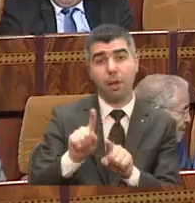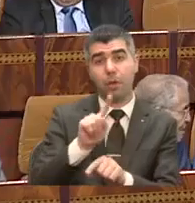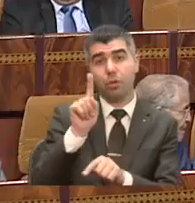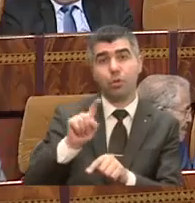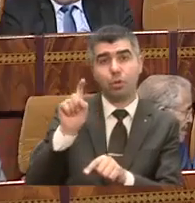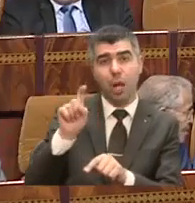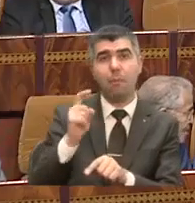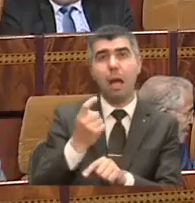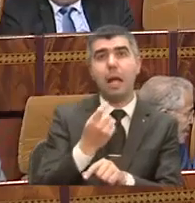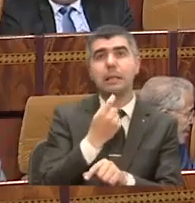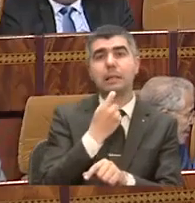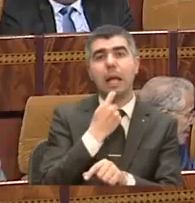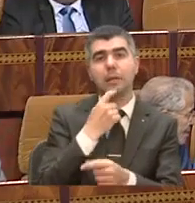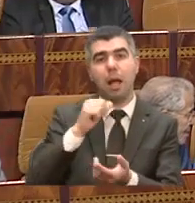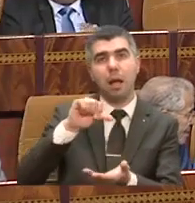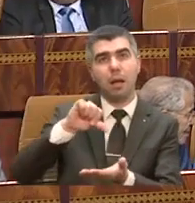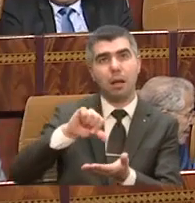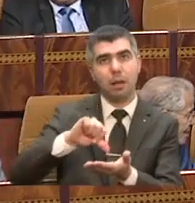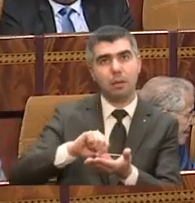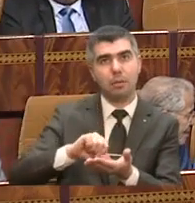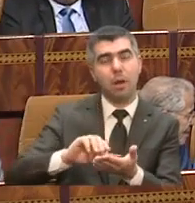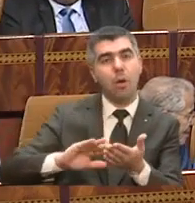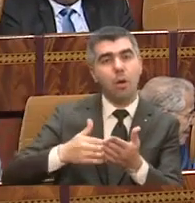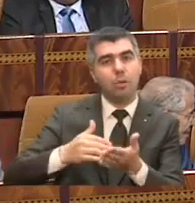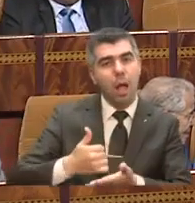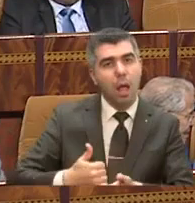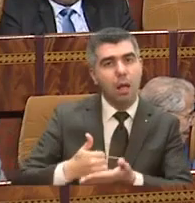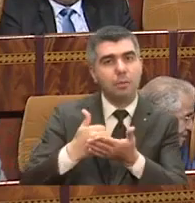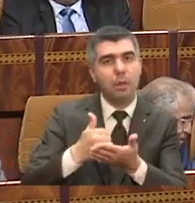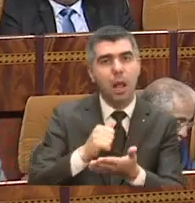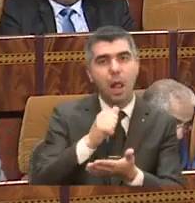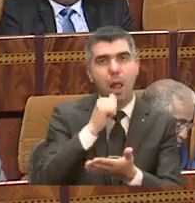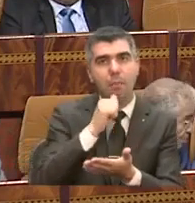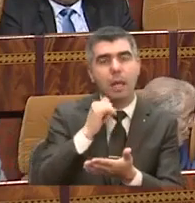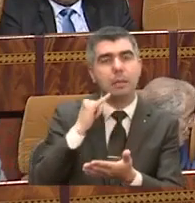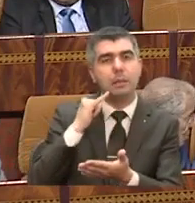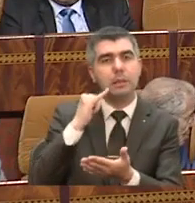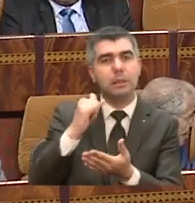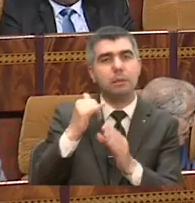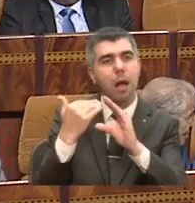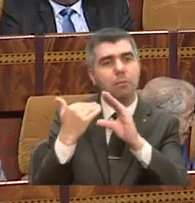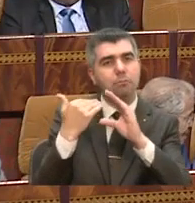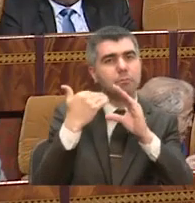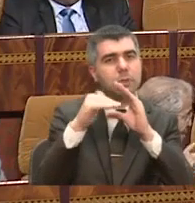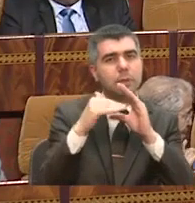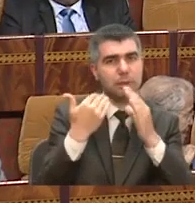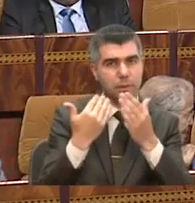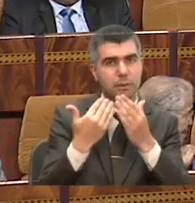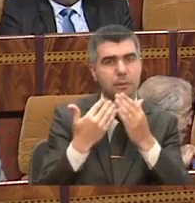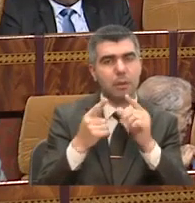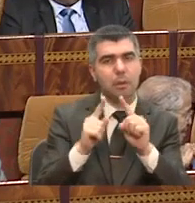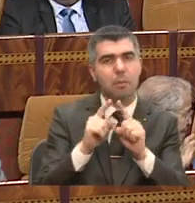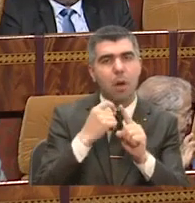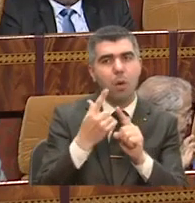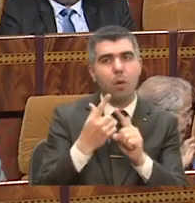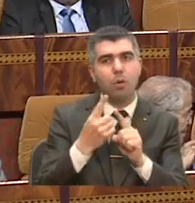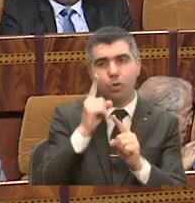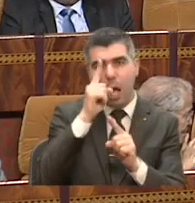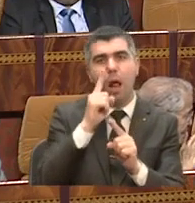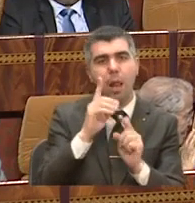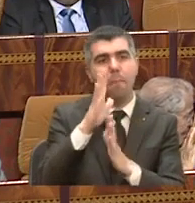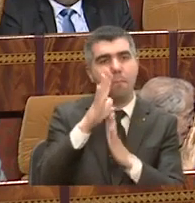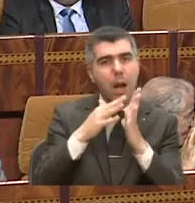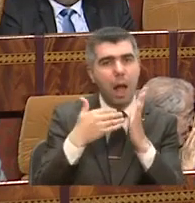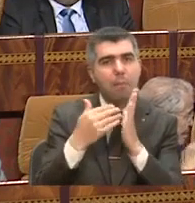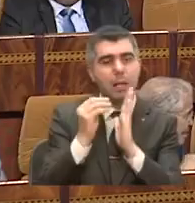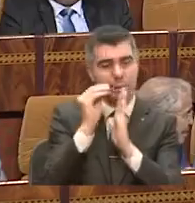كيعاني من الاخر التزويد بالماء الصالح للشرب، فين ما كنراسل لكم السيد الوزير كتقول الدراسه راه في طور الانجاز، بغينا نعرفوا الدراسات فين وصلت السيد